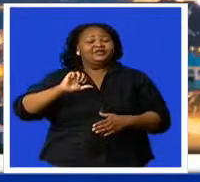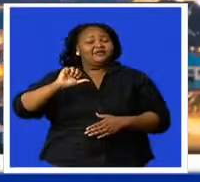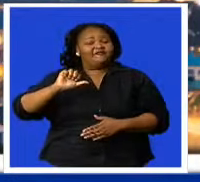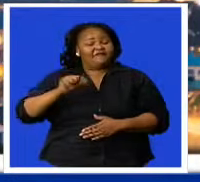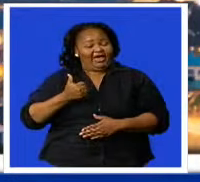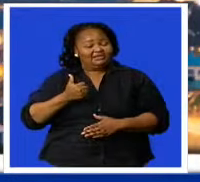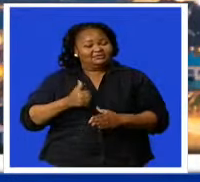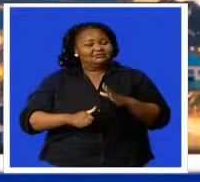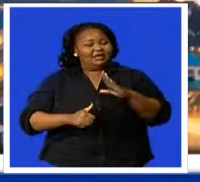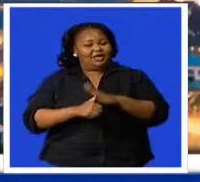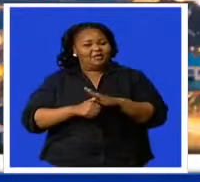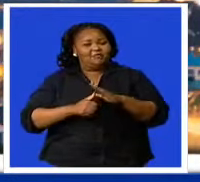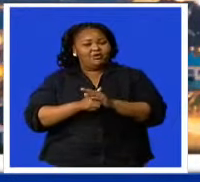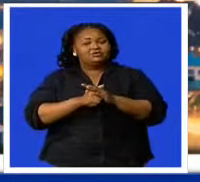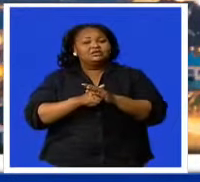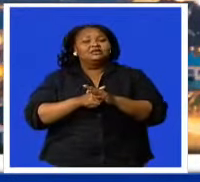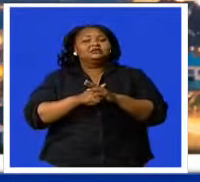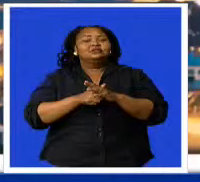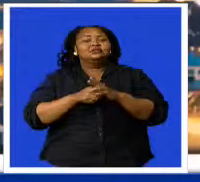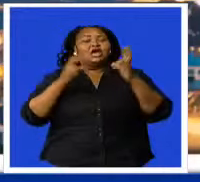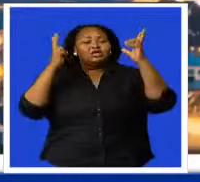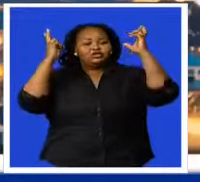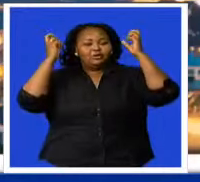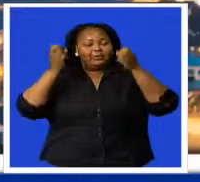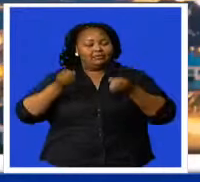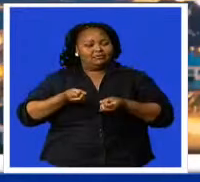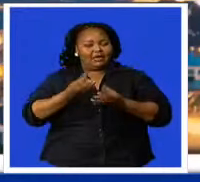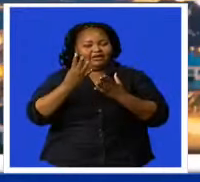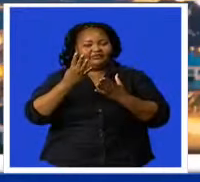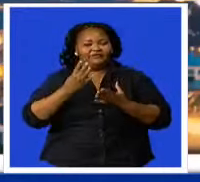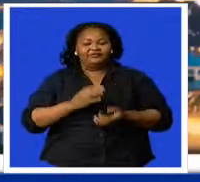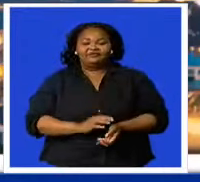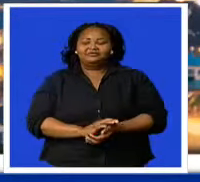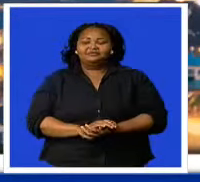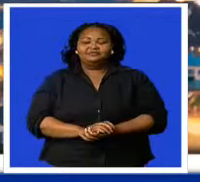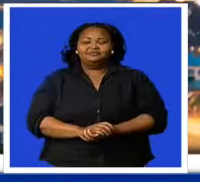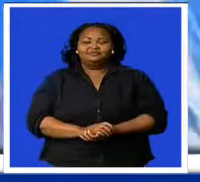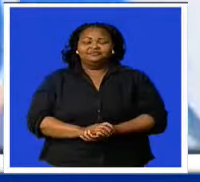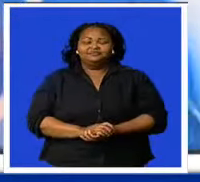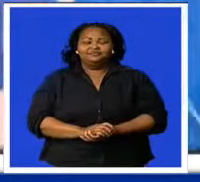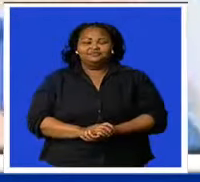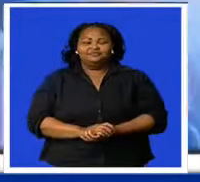maswati la mahle sishakutele sibuke nathi lethamba phambili lomuhla.